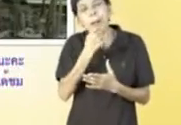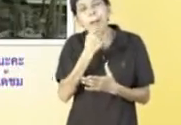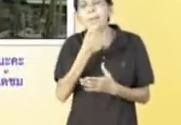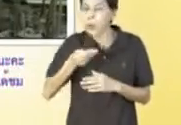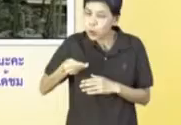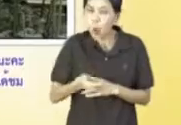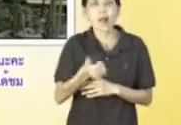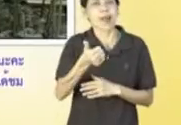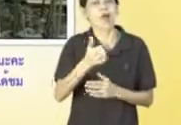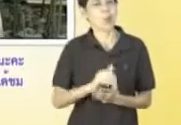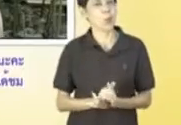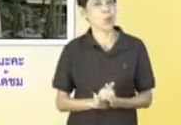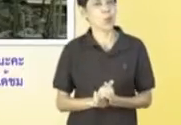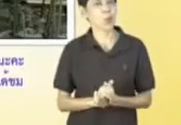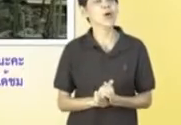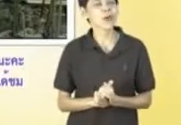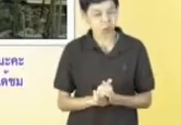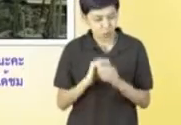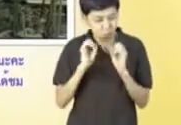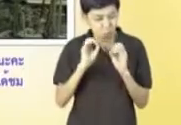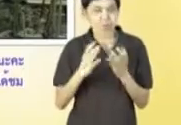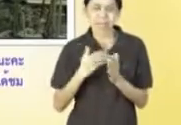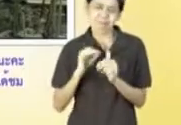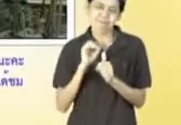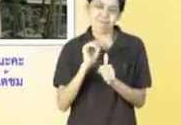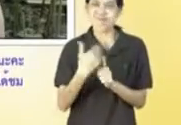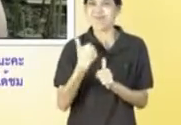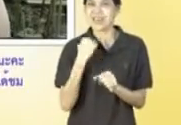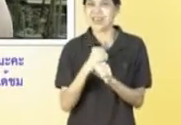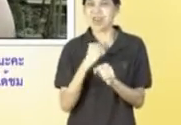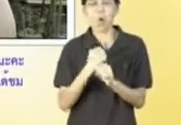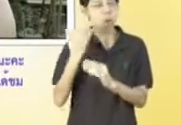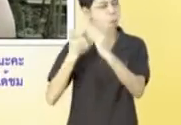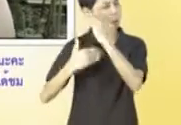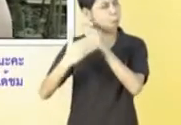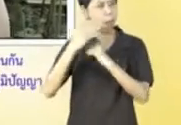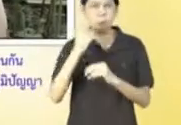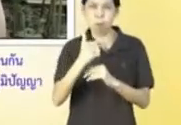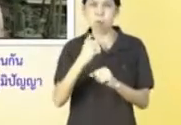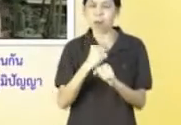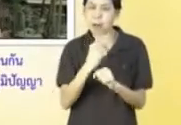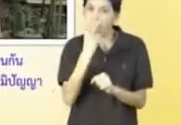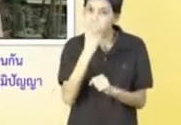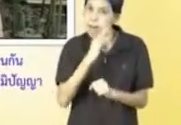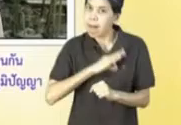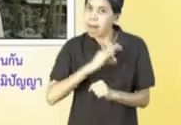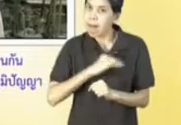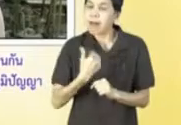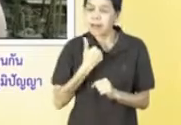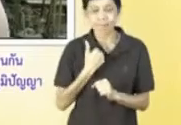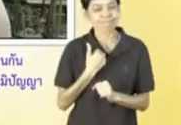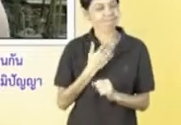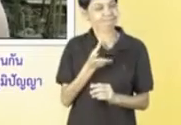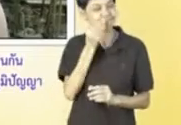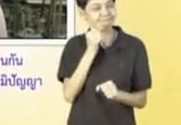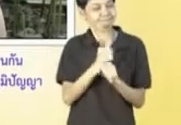วันนี้ที่นอกจากจะต้องชื่นชมอาจารย์แล้วนะคะที่นำตำรับไทยโบราณที่มาให้เราได้ชมแล้วก็ยังได้กลับไปทำ